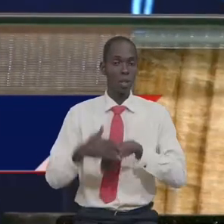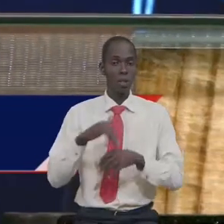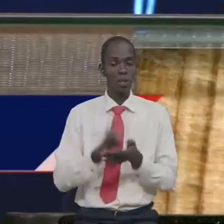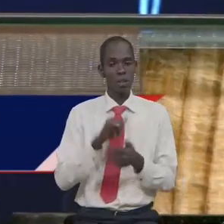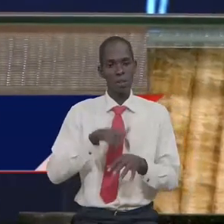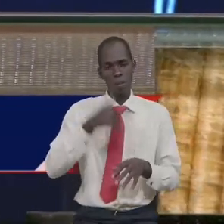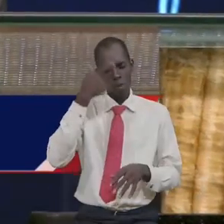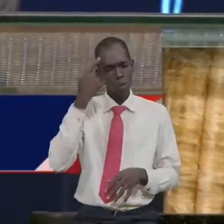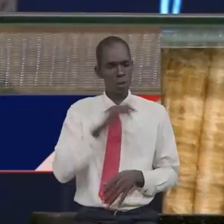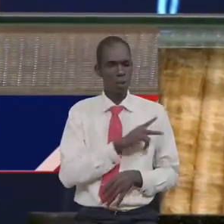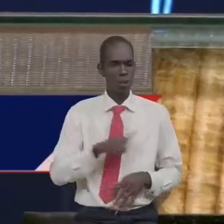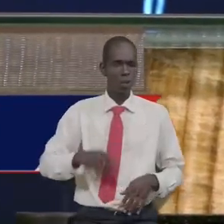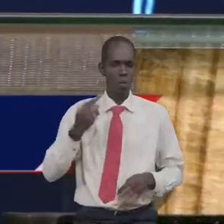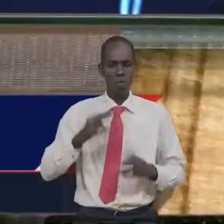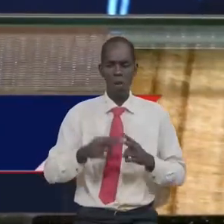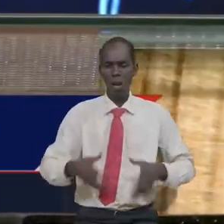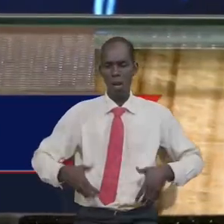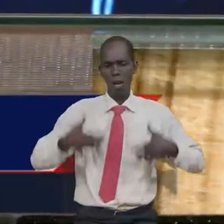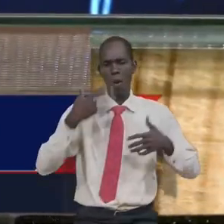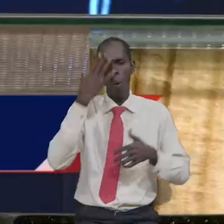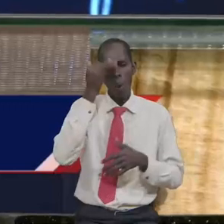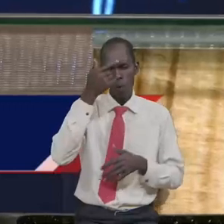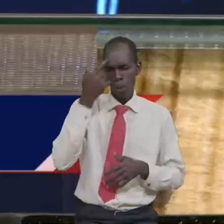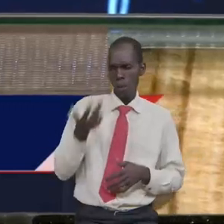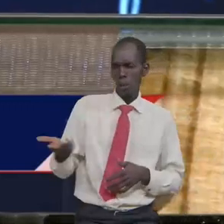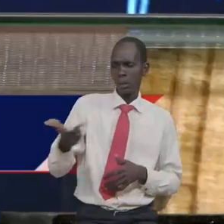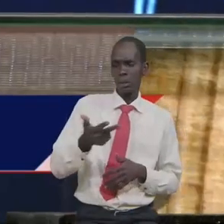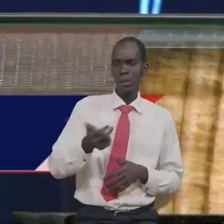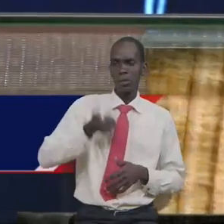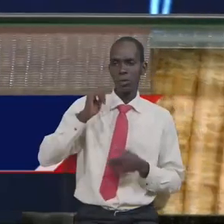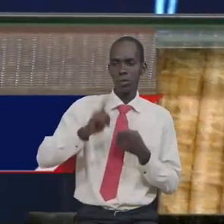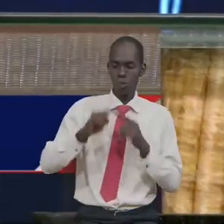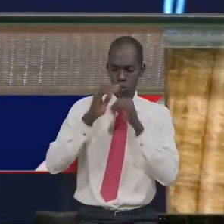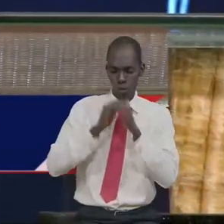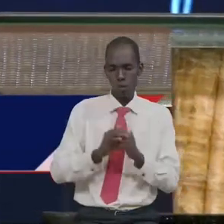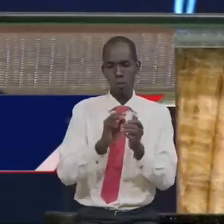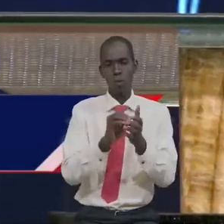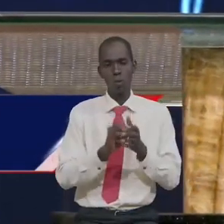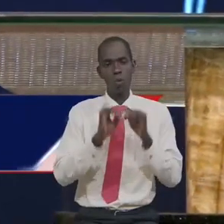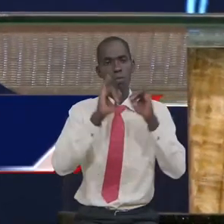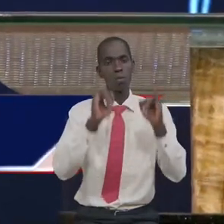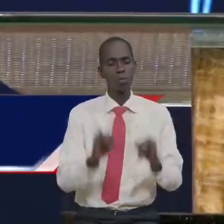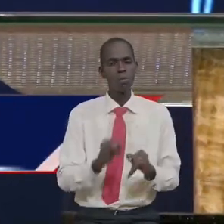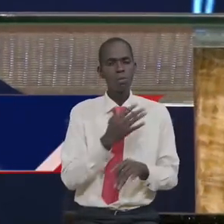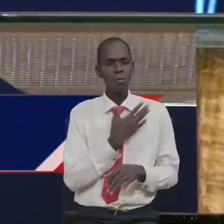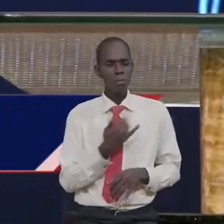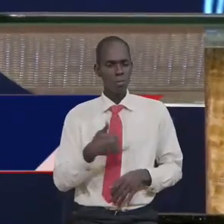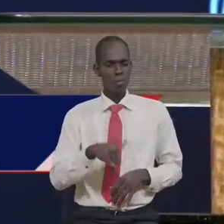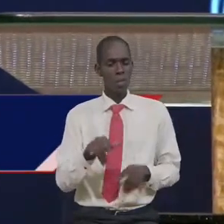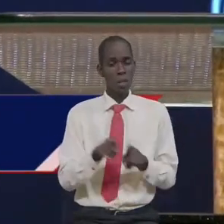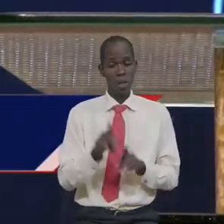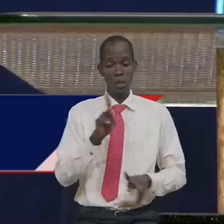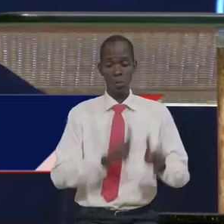irrité, parce qu'il n'allait pas adorer son idole. Cependant, le peuple de Dieu demeurait